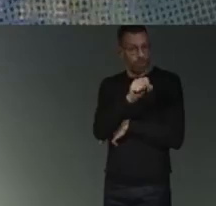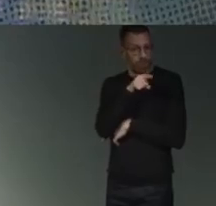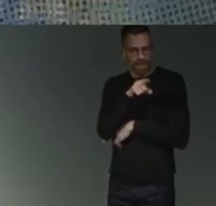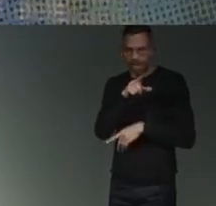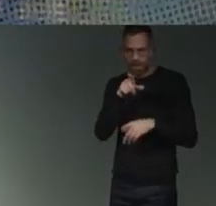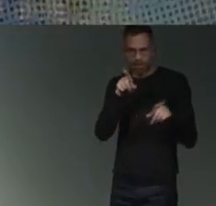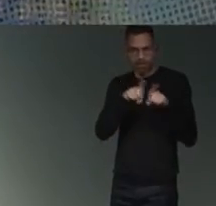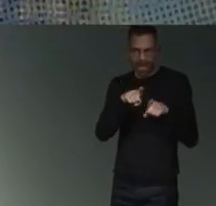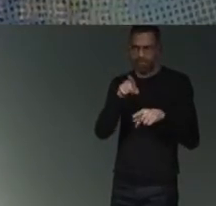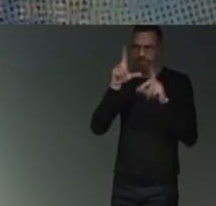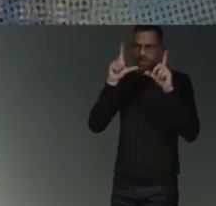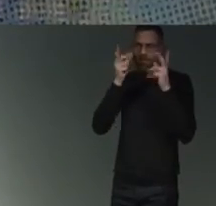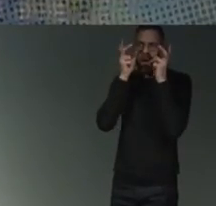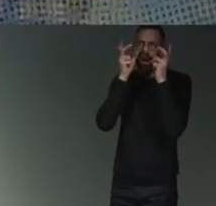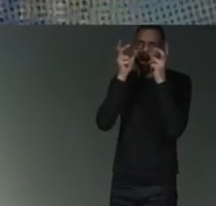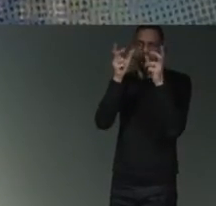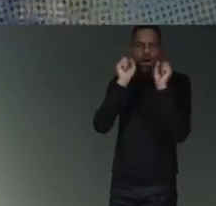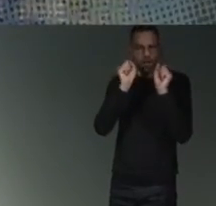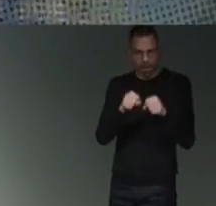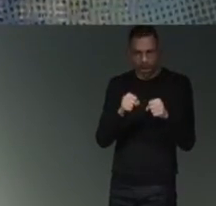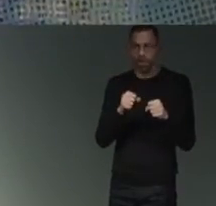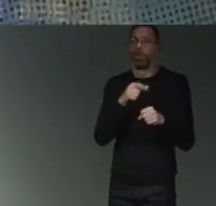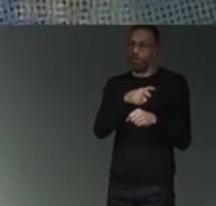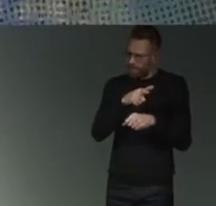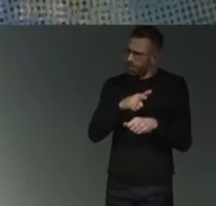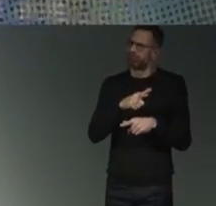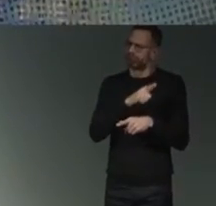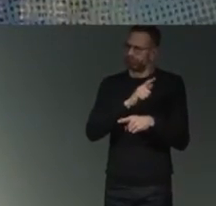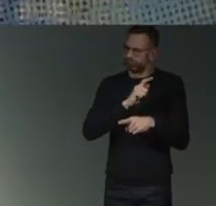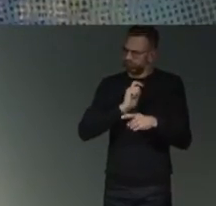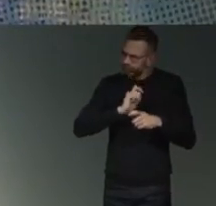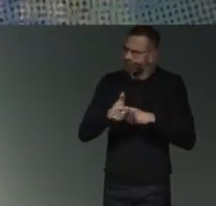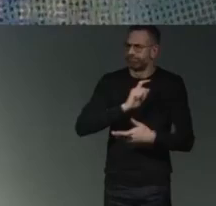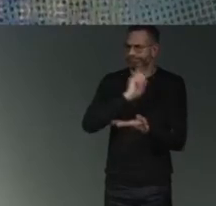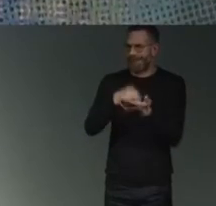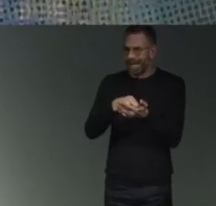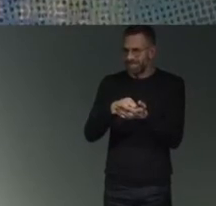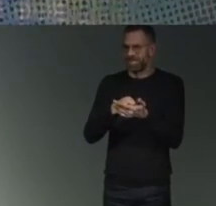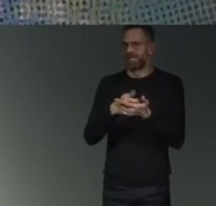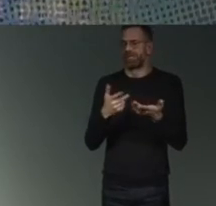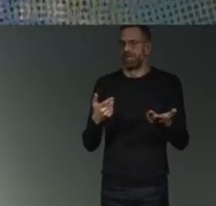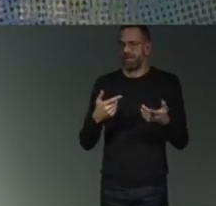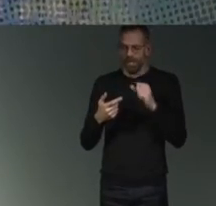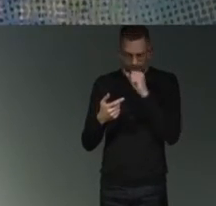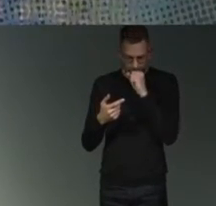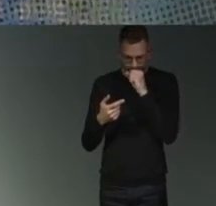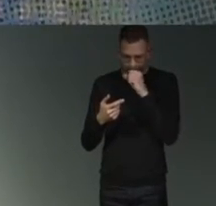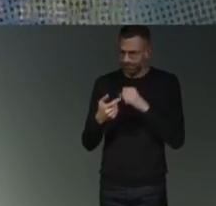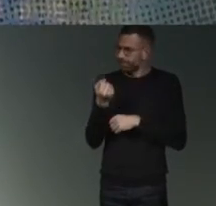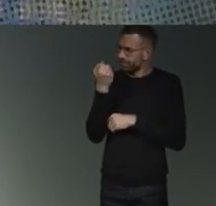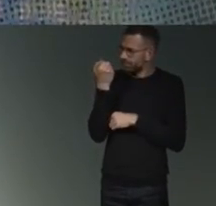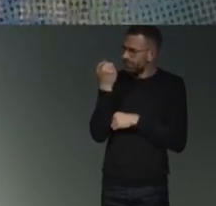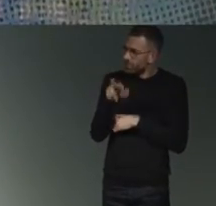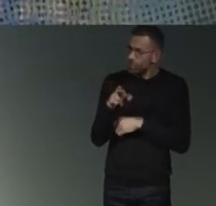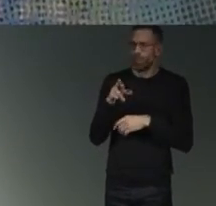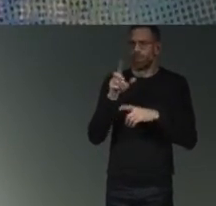par ce tableau, mais elle... passer à l'acte, l'acheter, convaincue qu'elle serait,